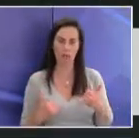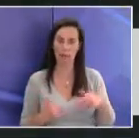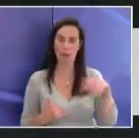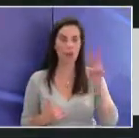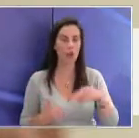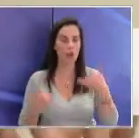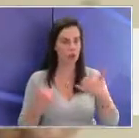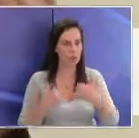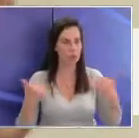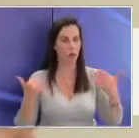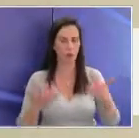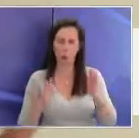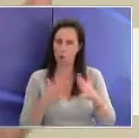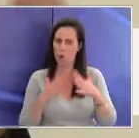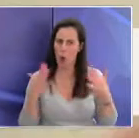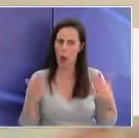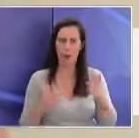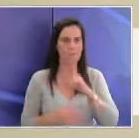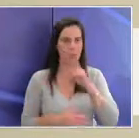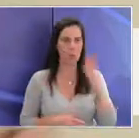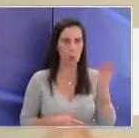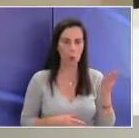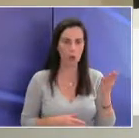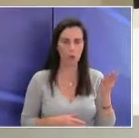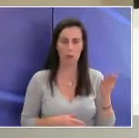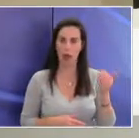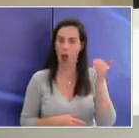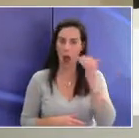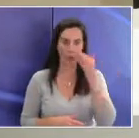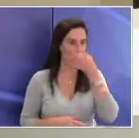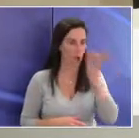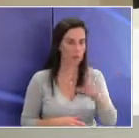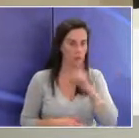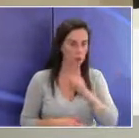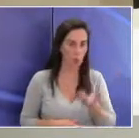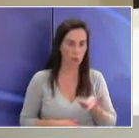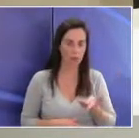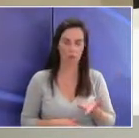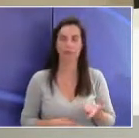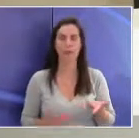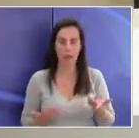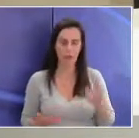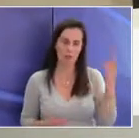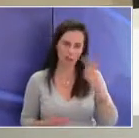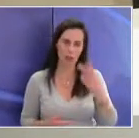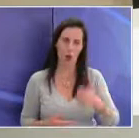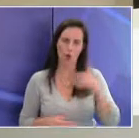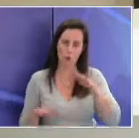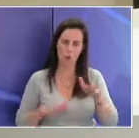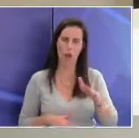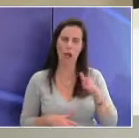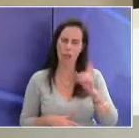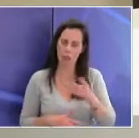יש התפתחות מאוד משמעותית בסוריה, האמריקאים יוצאים, יש, ובוודאי ראש ממשלה